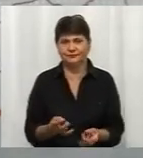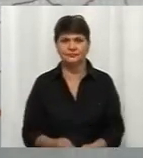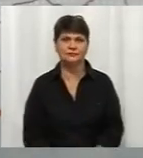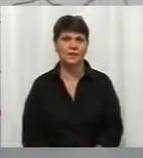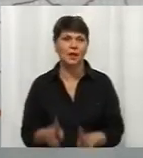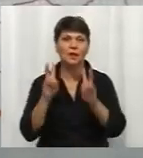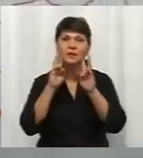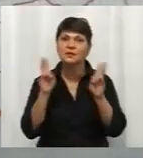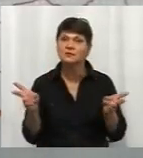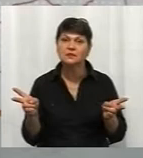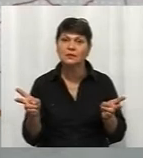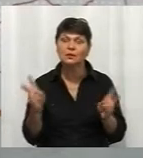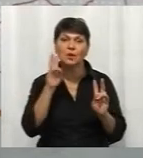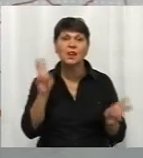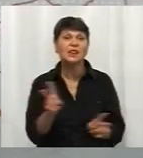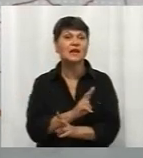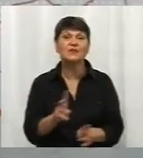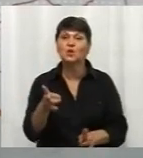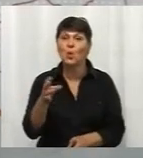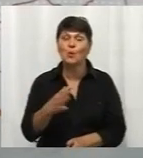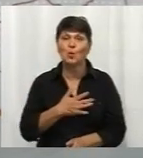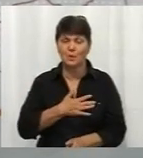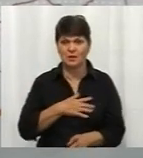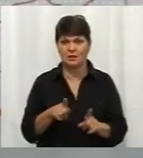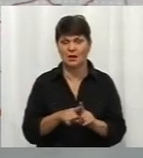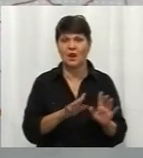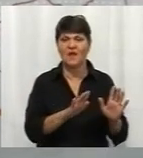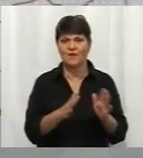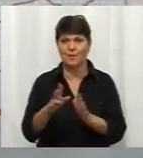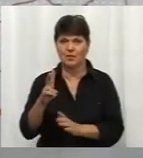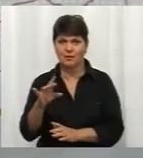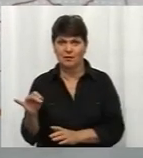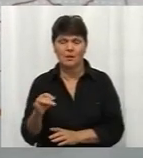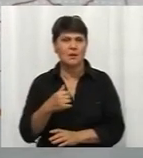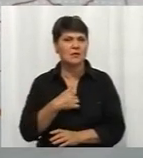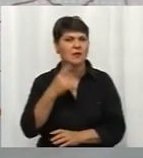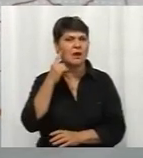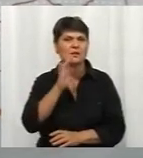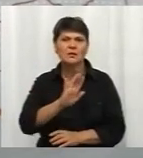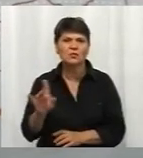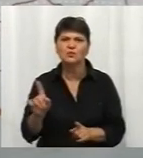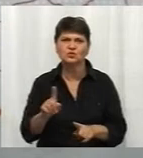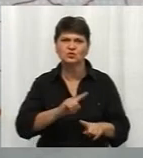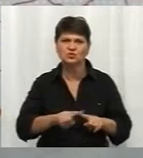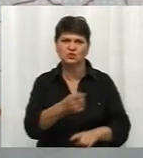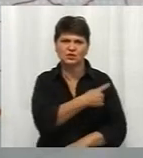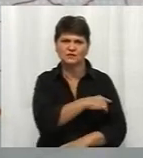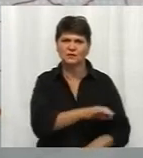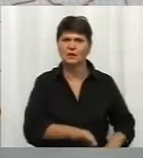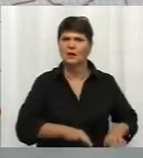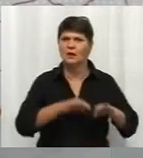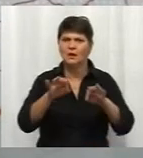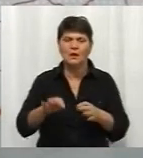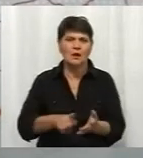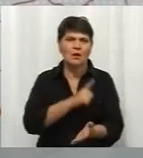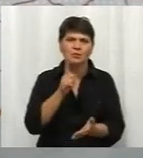Не знаю, невідомо мені такі дані випадки. Я не думаю, що швидка допомога могла заїжджати з проблисковими